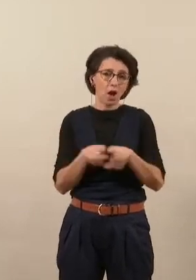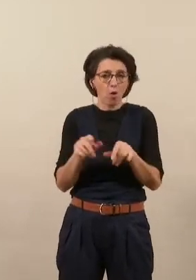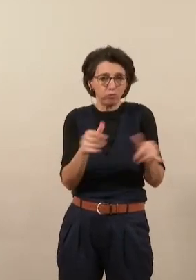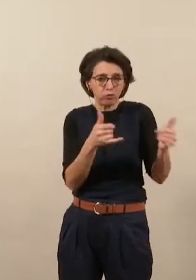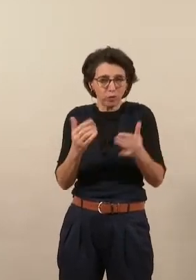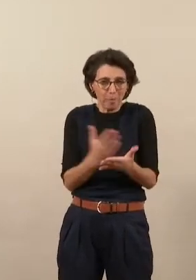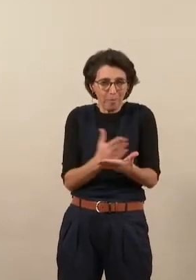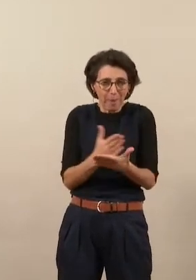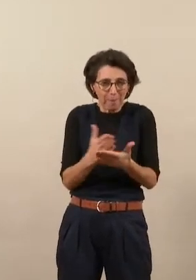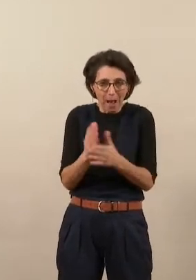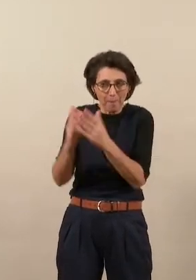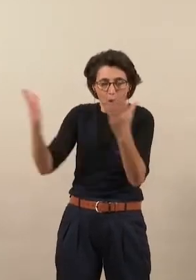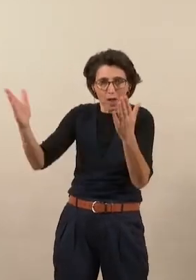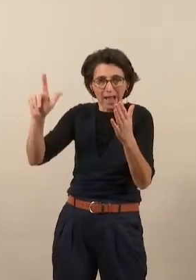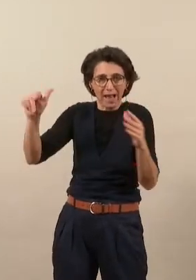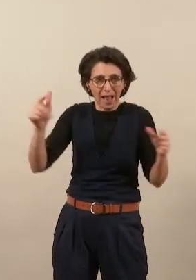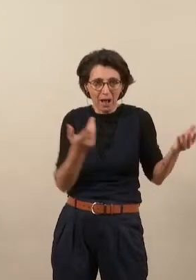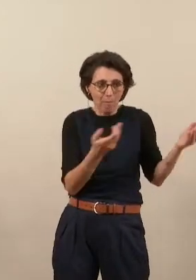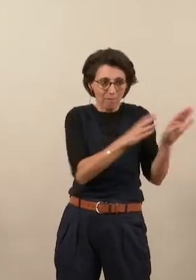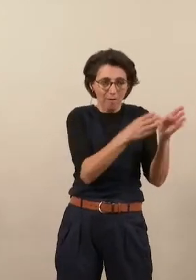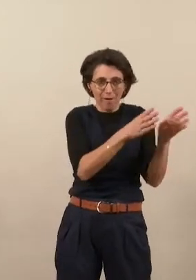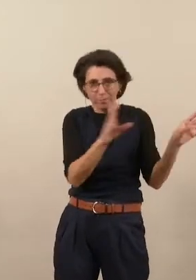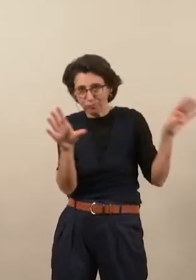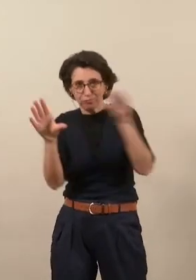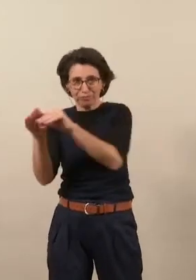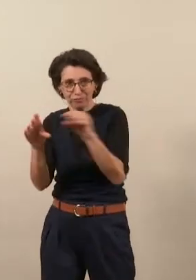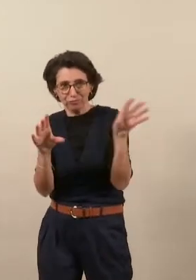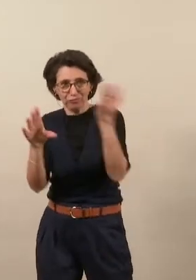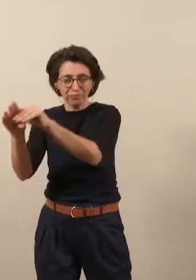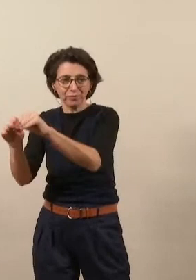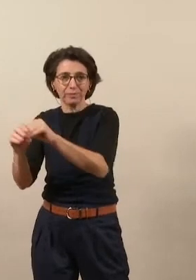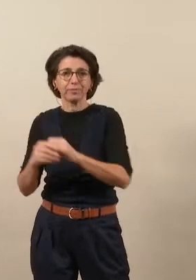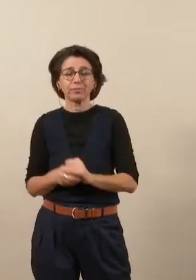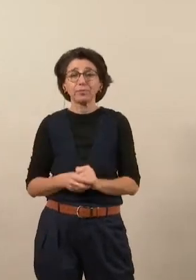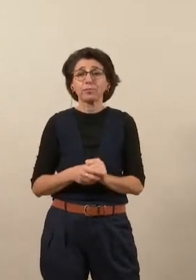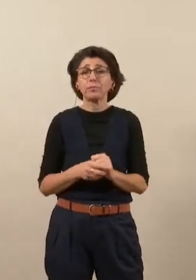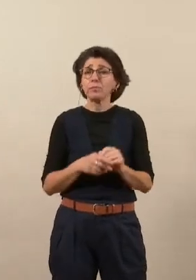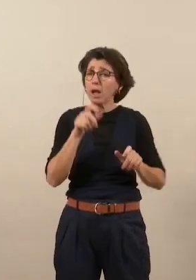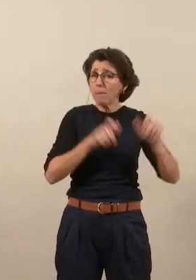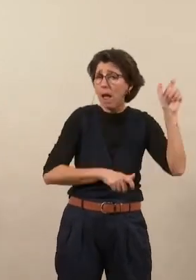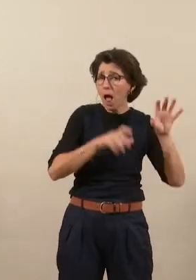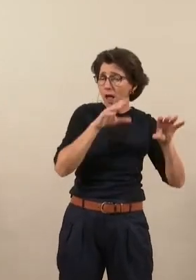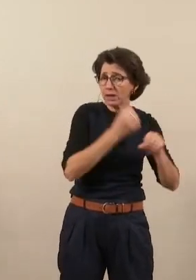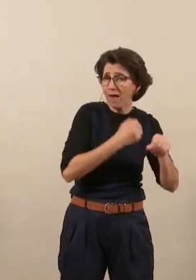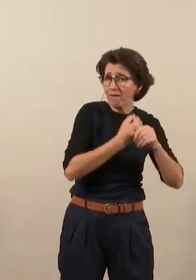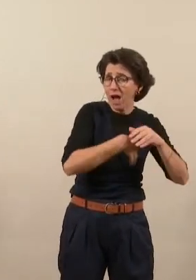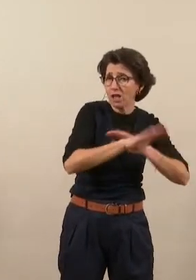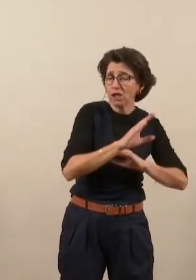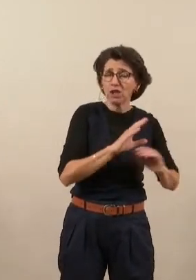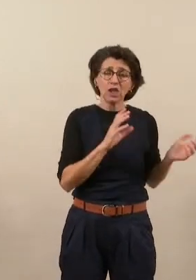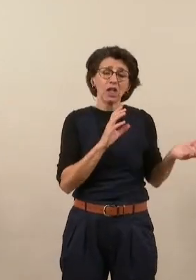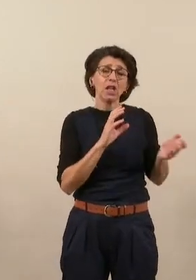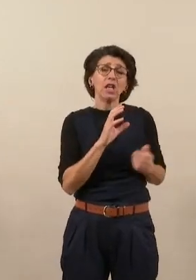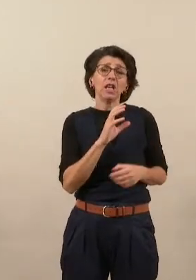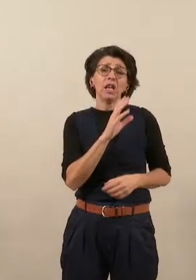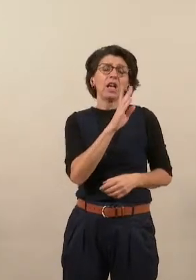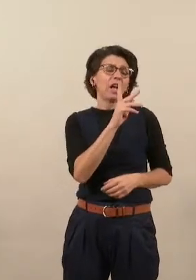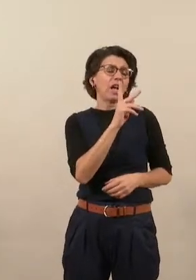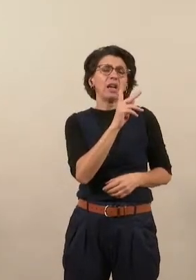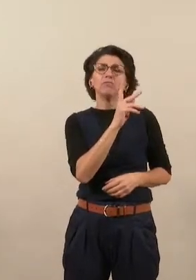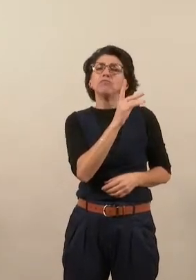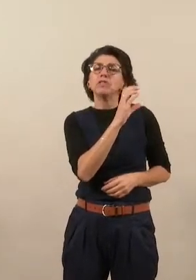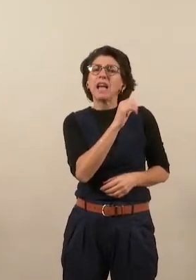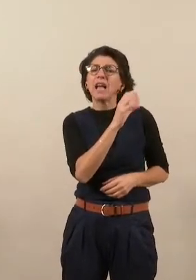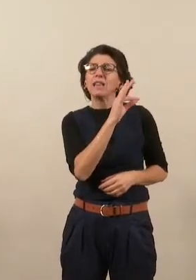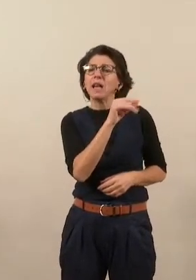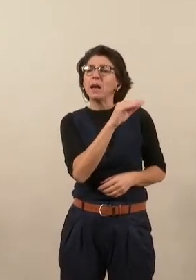existantes. Ainsi, une partie du personnel de Kateb Yassine partira à Chavant, les espaces gagnés à Grand Place étant